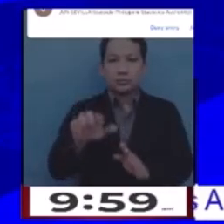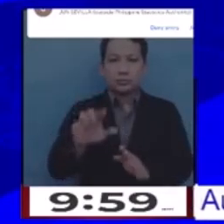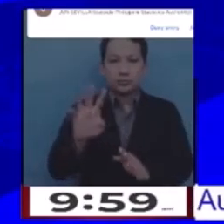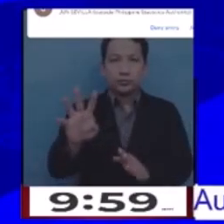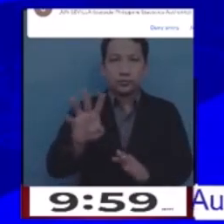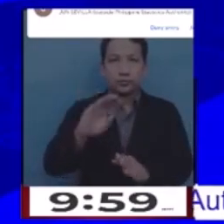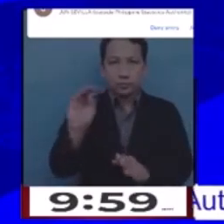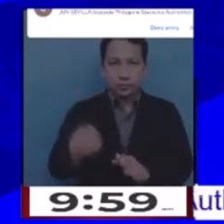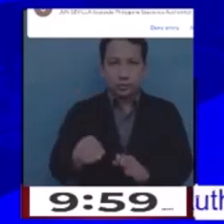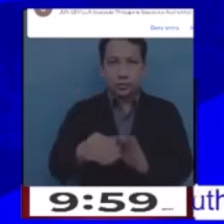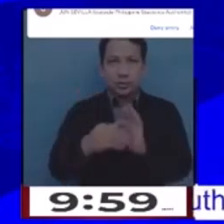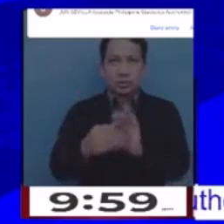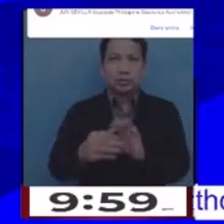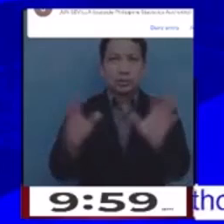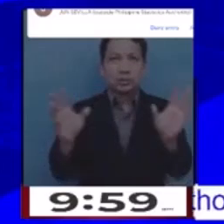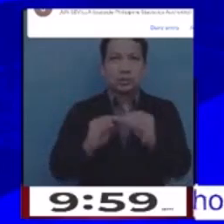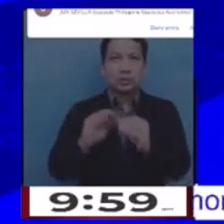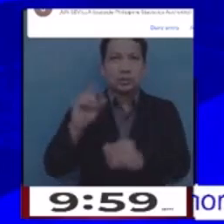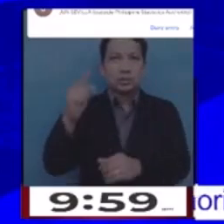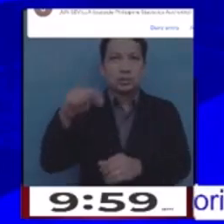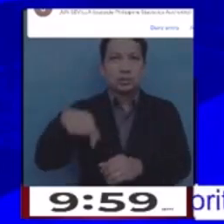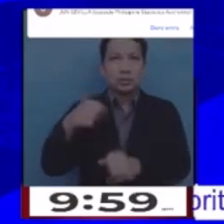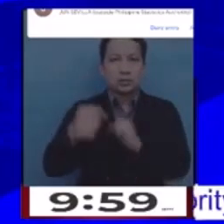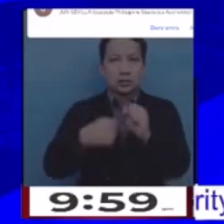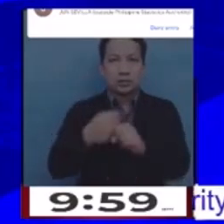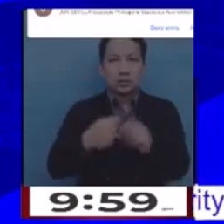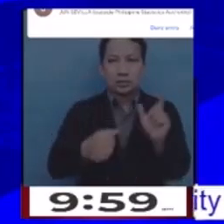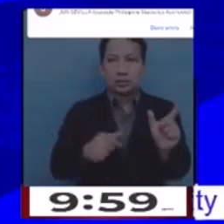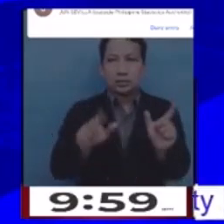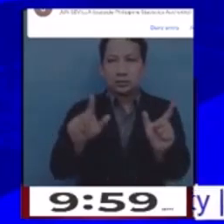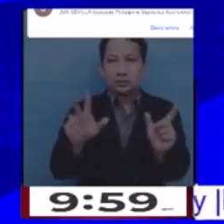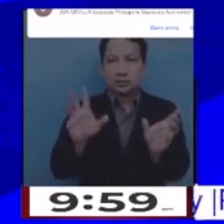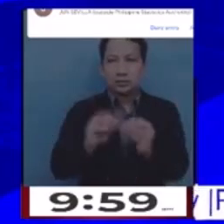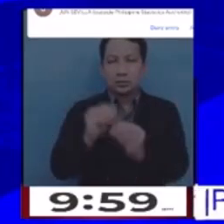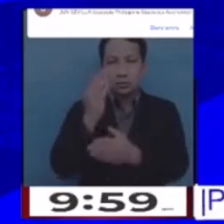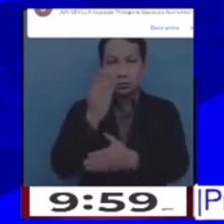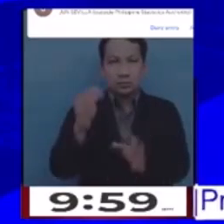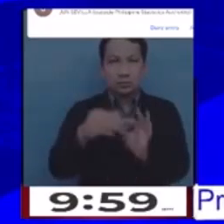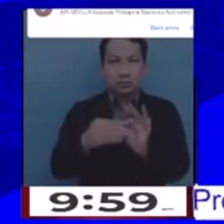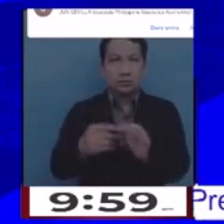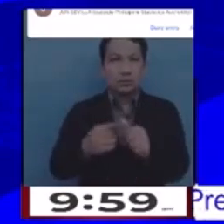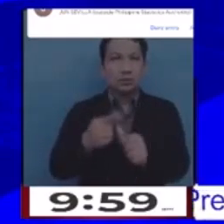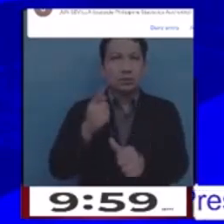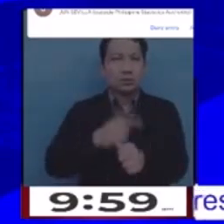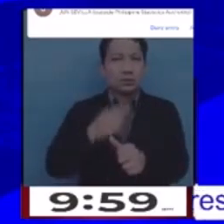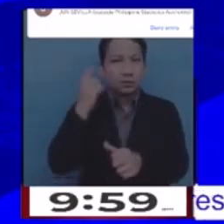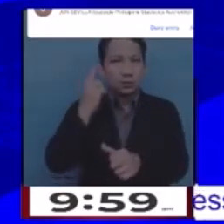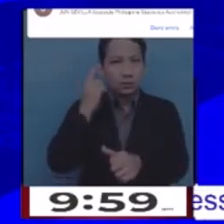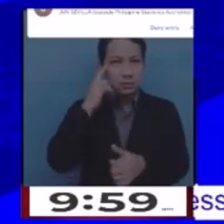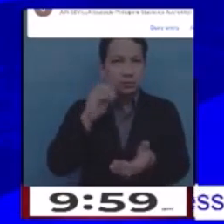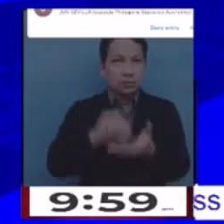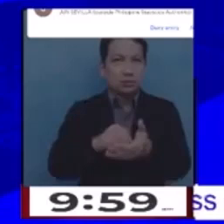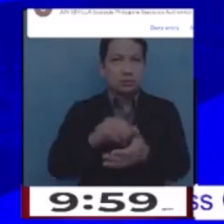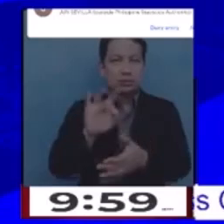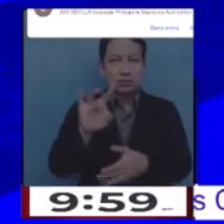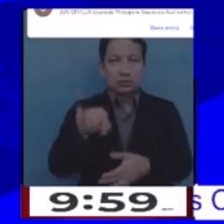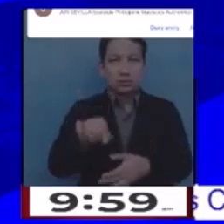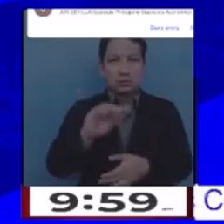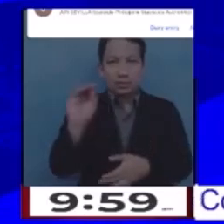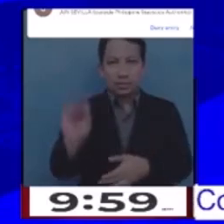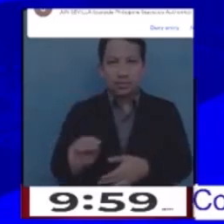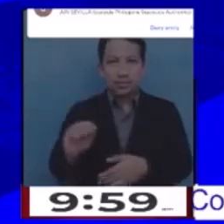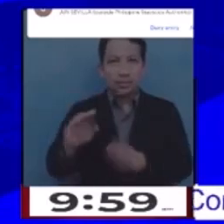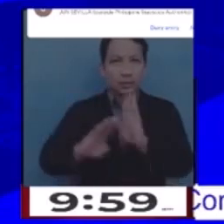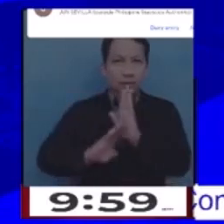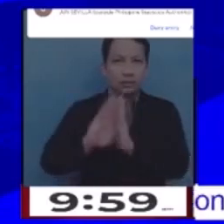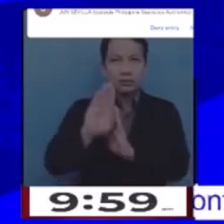6.4% sa unang quarter ng taong 2023. Ito ay mula sa naitalang 8% sa pagtaas sa